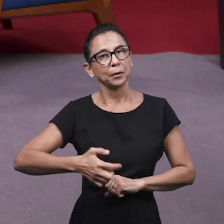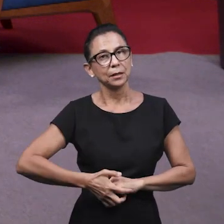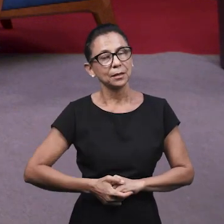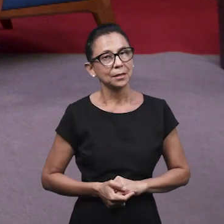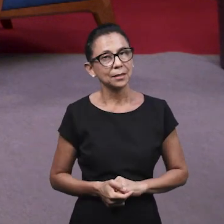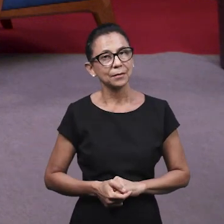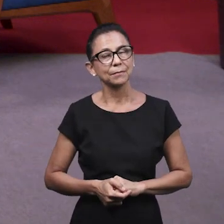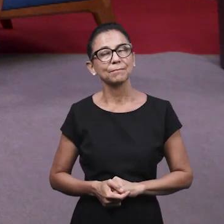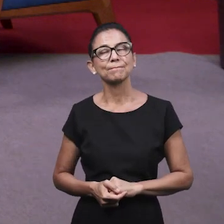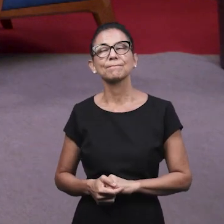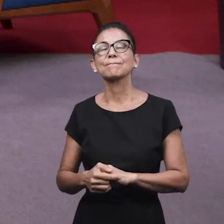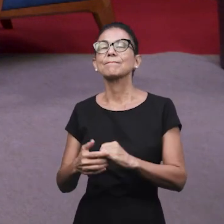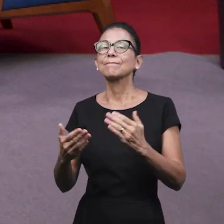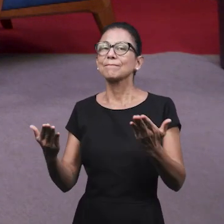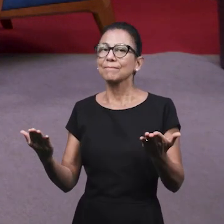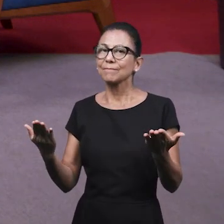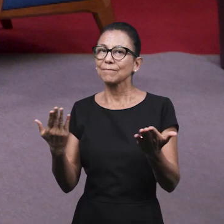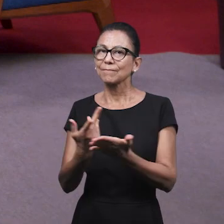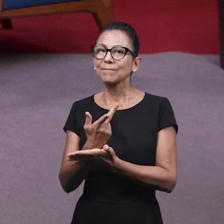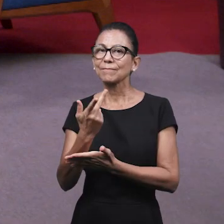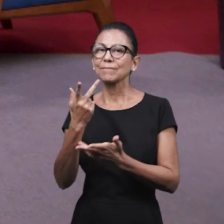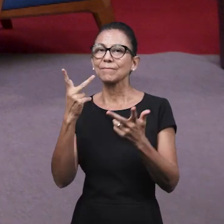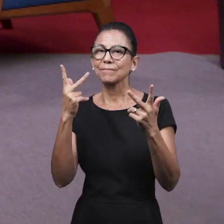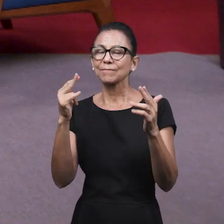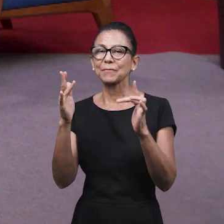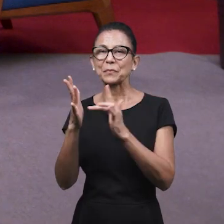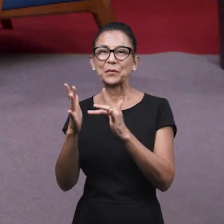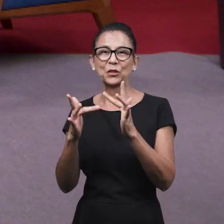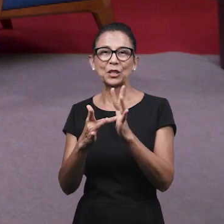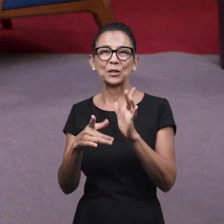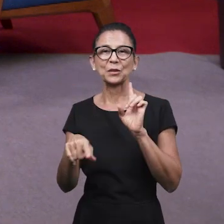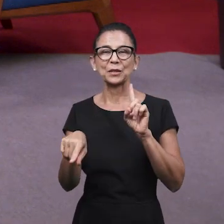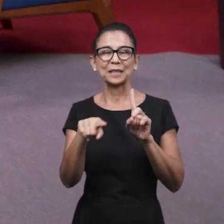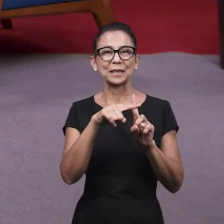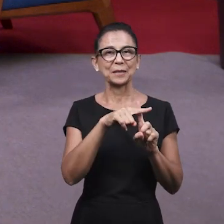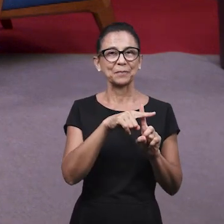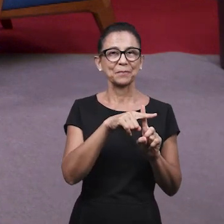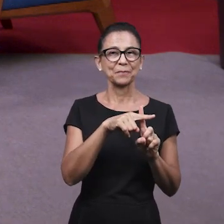a épargné Abraham dans la douleur, mais n'a pas